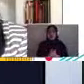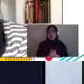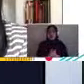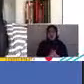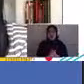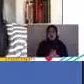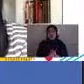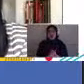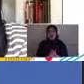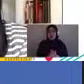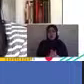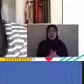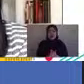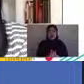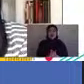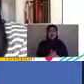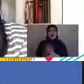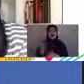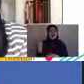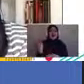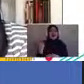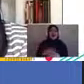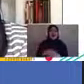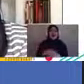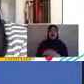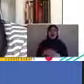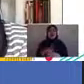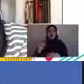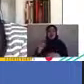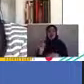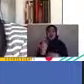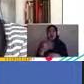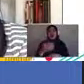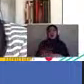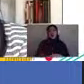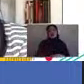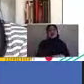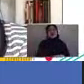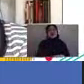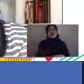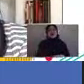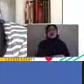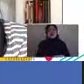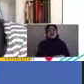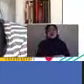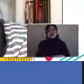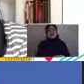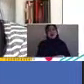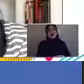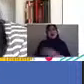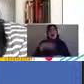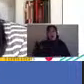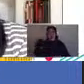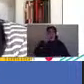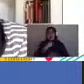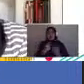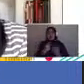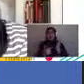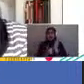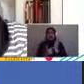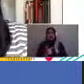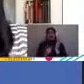mendorong, tadi saya sudah sampaikan sedikit, yang paling utama adalah literasi digital kepada masyarakat bahwa di dunia maya